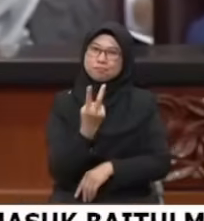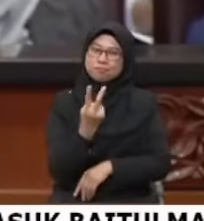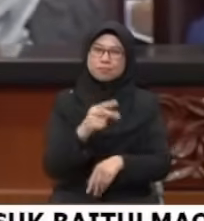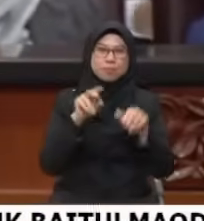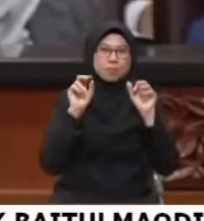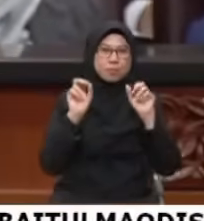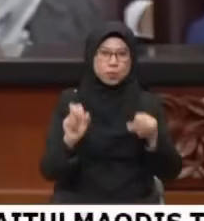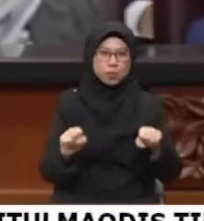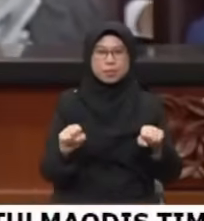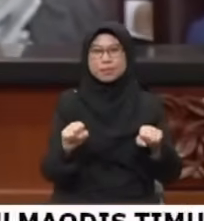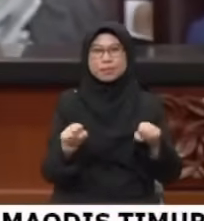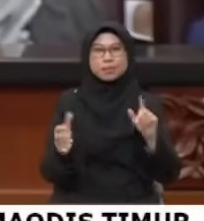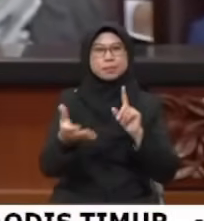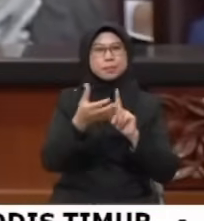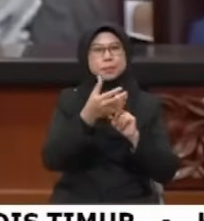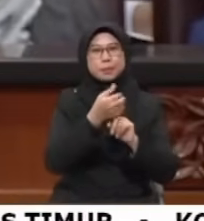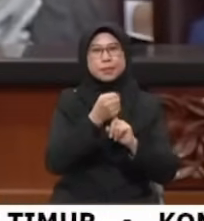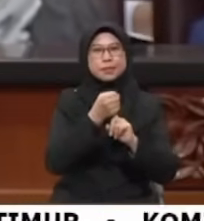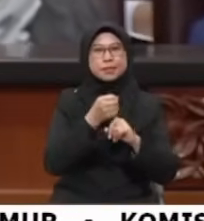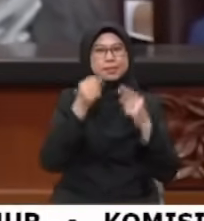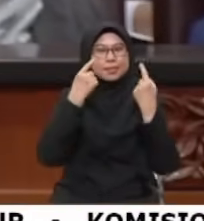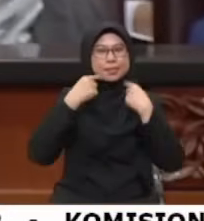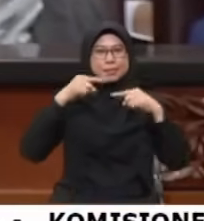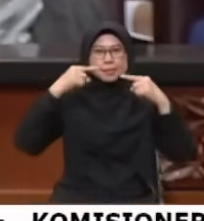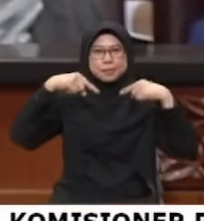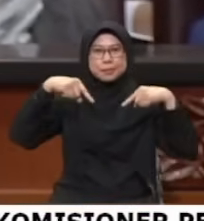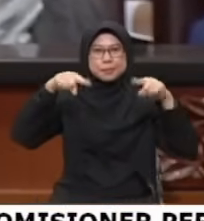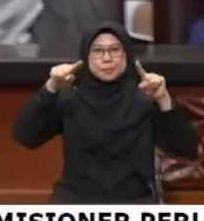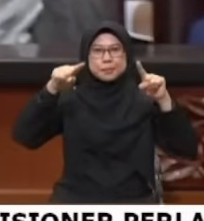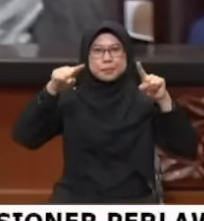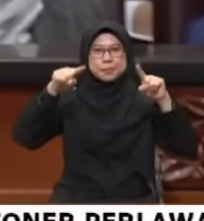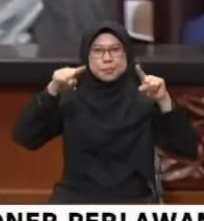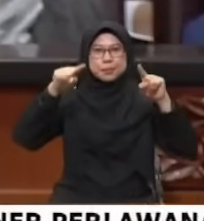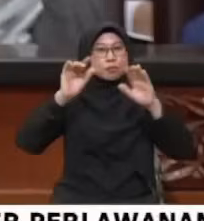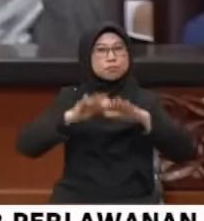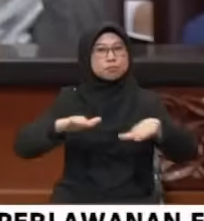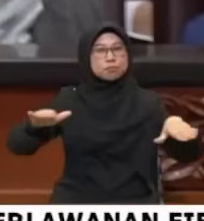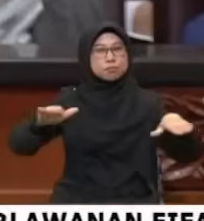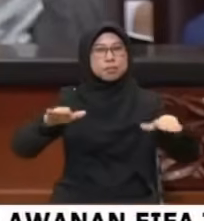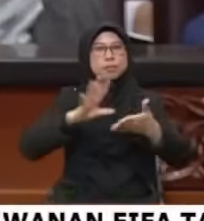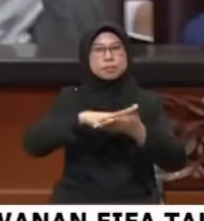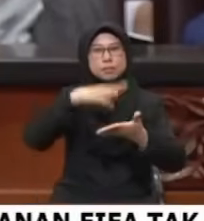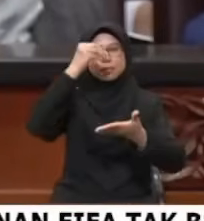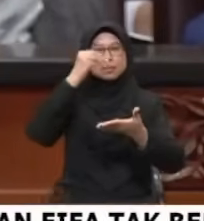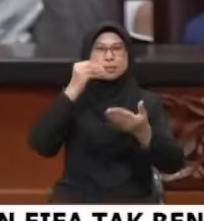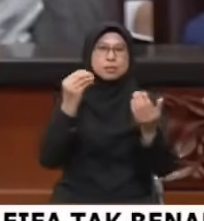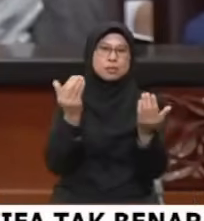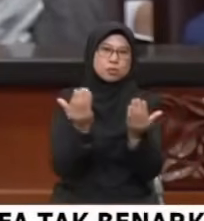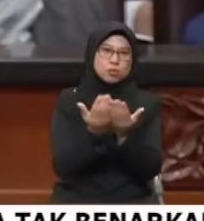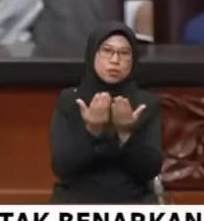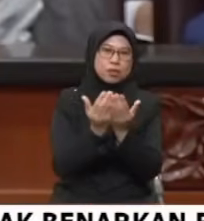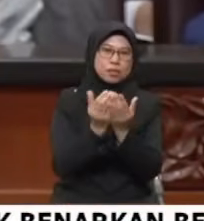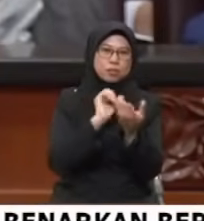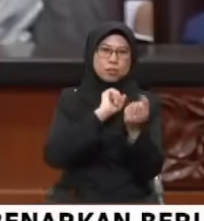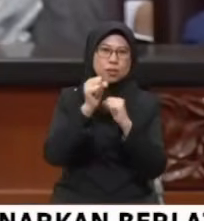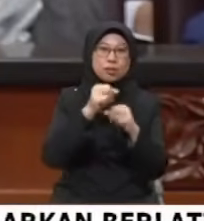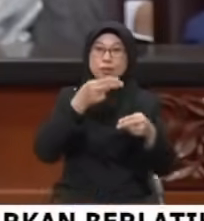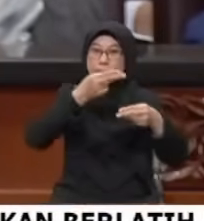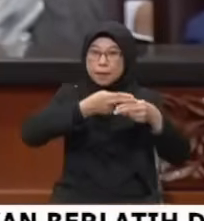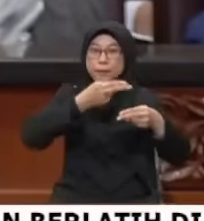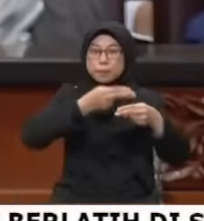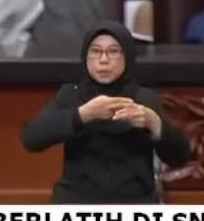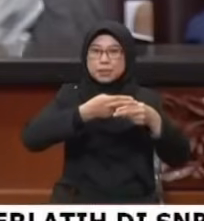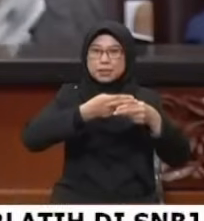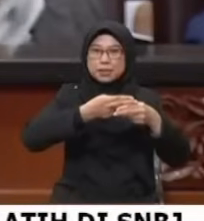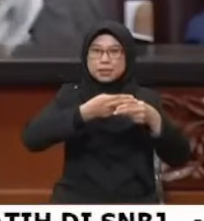boleh boleh mencapai satu kecemerlangan bagi anak-anak kita di sekolah-sekolah sukan nama-nama yang dinyatakan tadi adalah